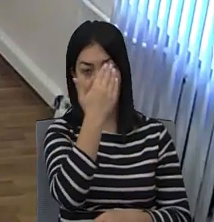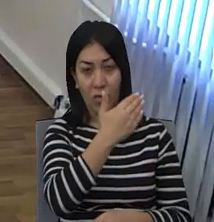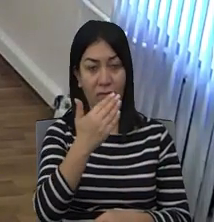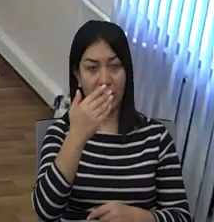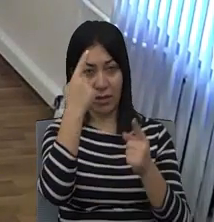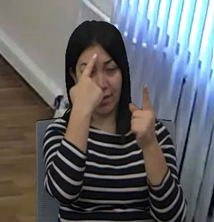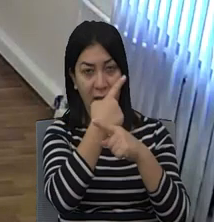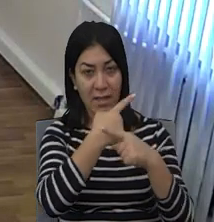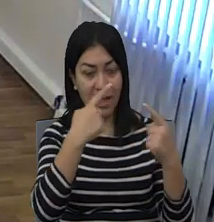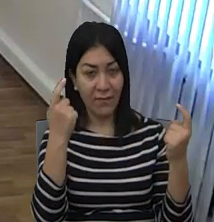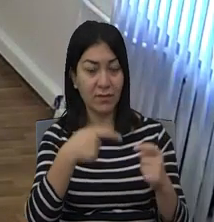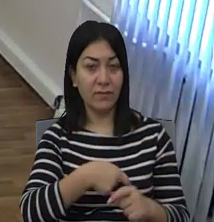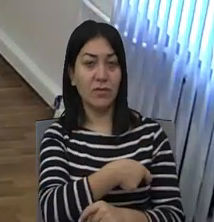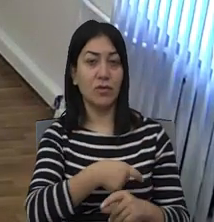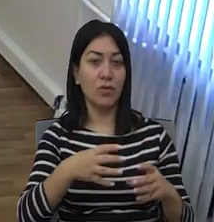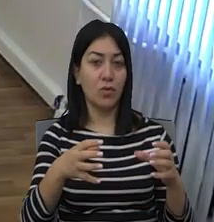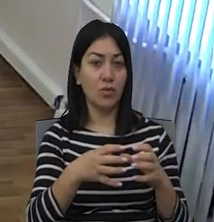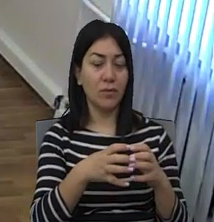եւ ուսակցությունների